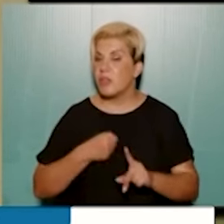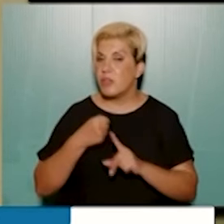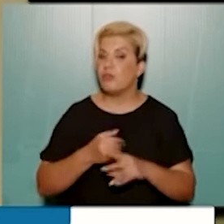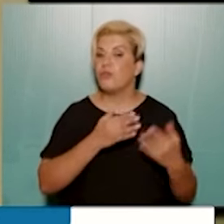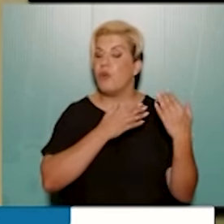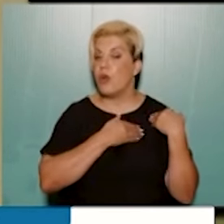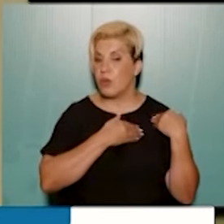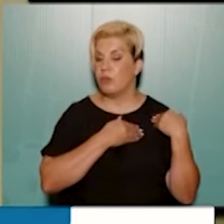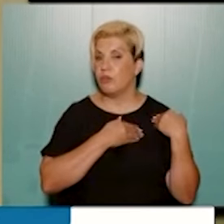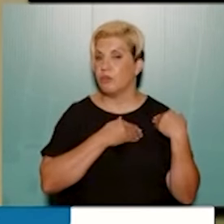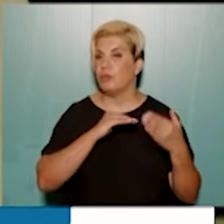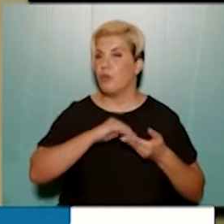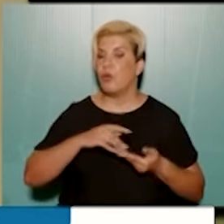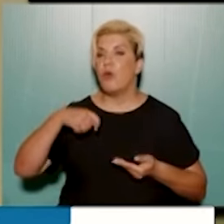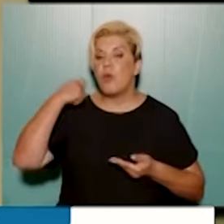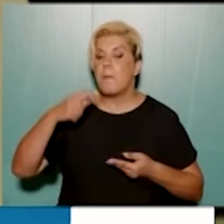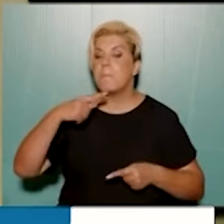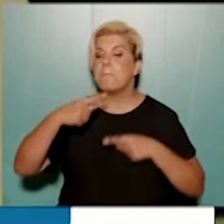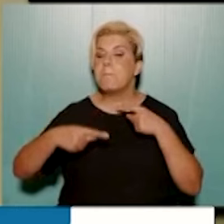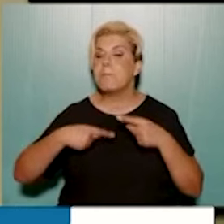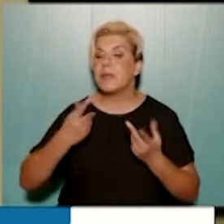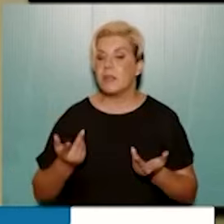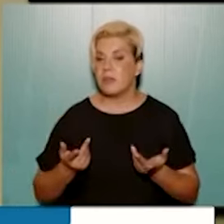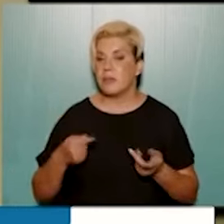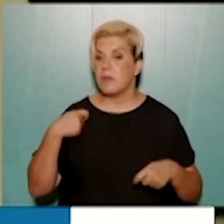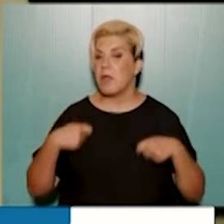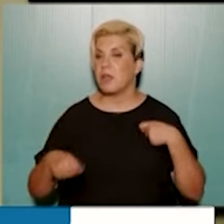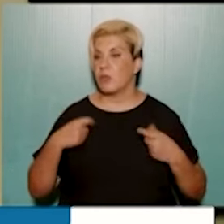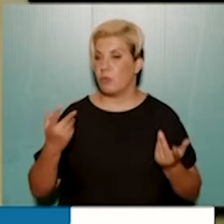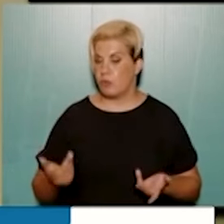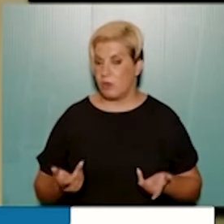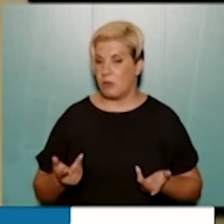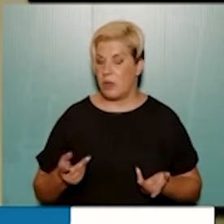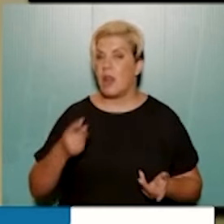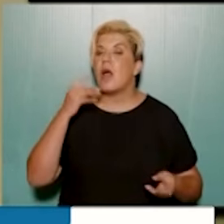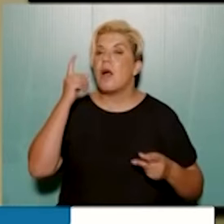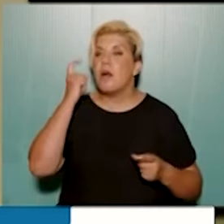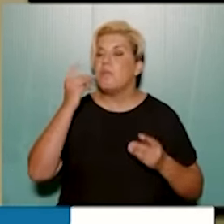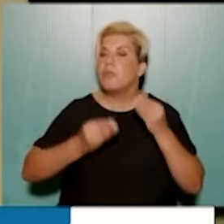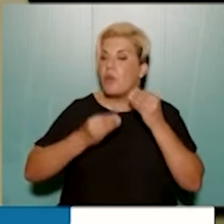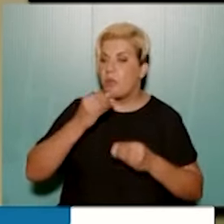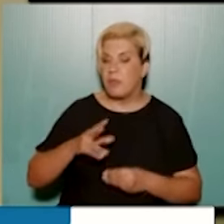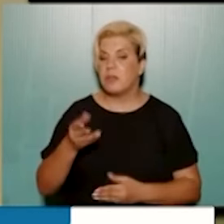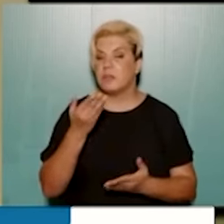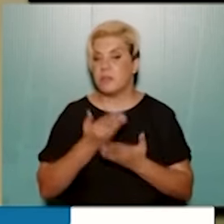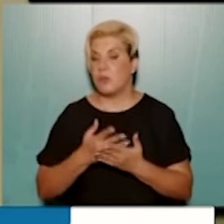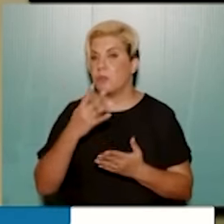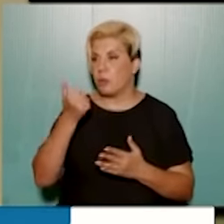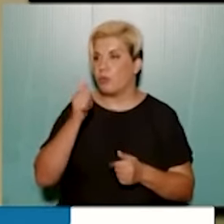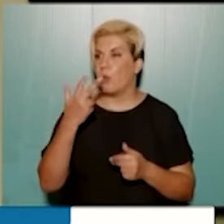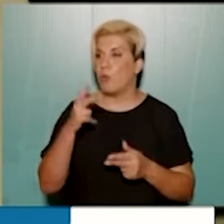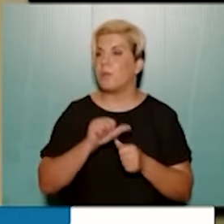φορέων συλλόγων γονέων. Δηλαδή, ποιοι έρχονται εδώ να διαμαρτυρηθούν ή να θέσουν ένα πρόβλημα ζήτημά τους, τουλάχιστον αυτούς τους πρώτους 8